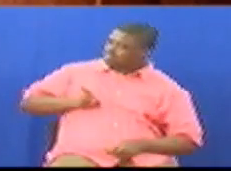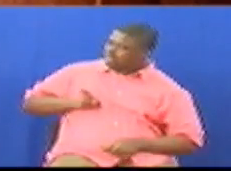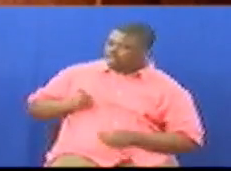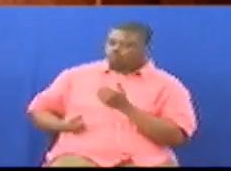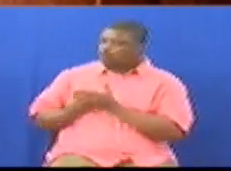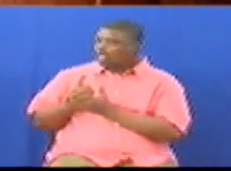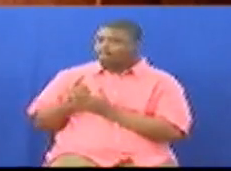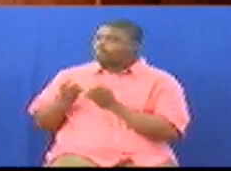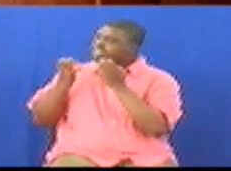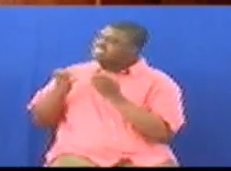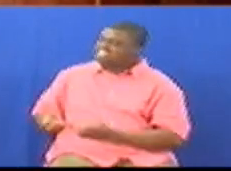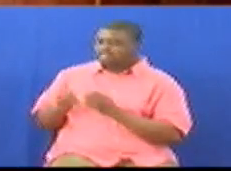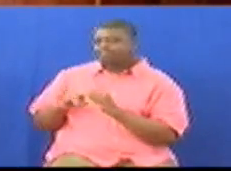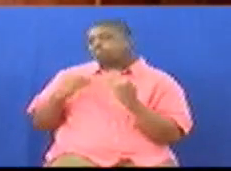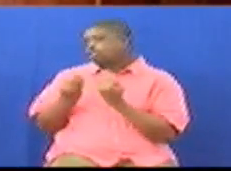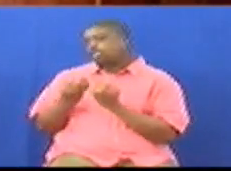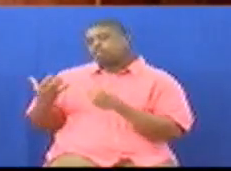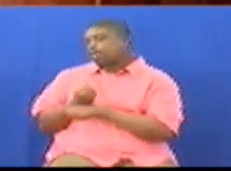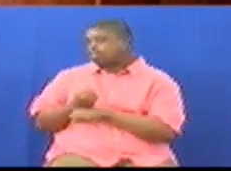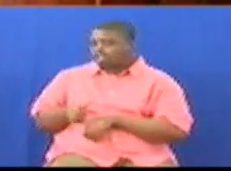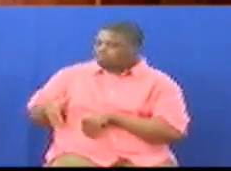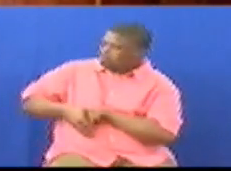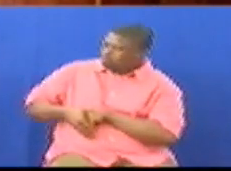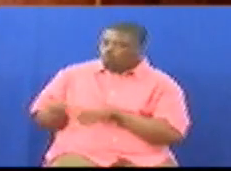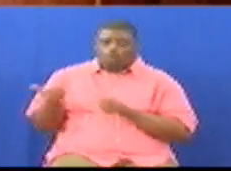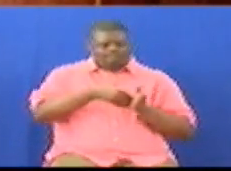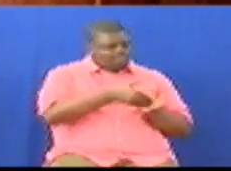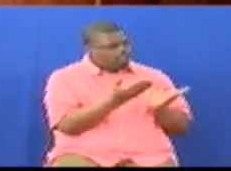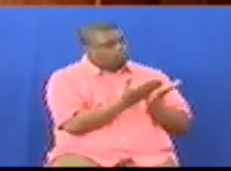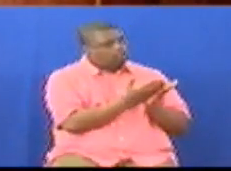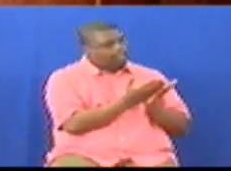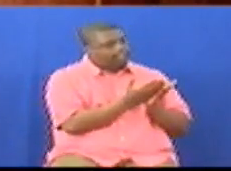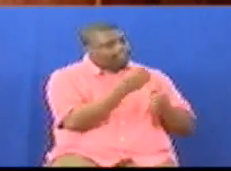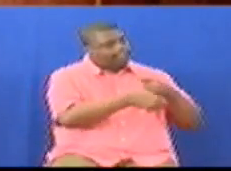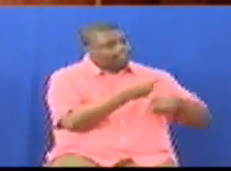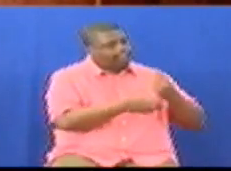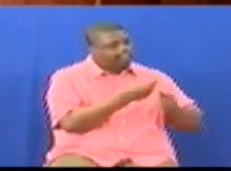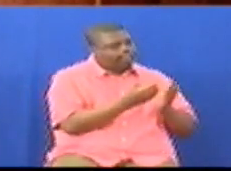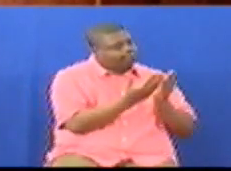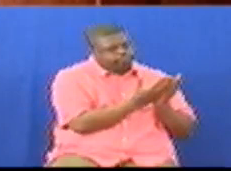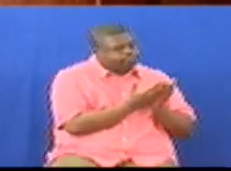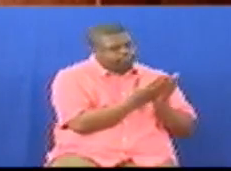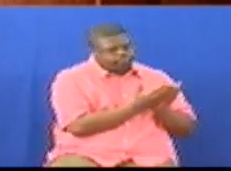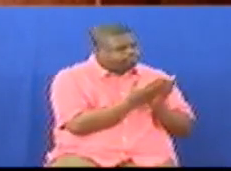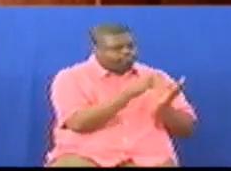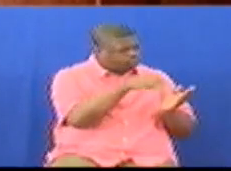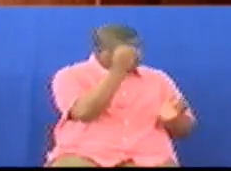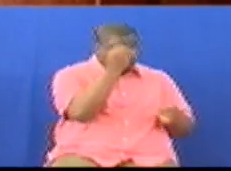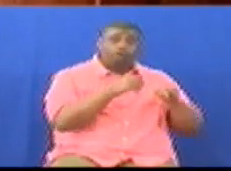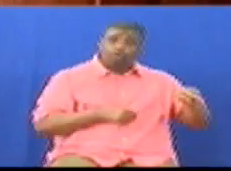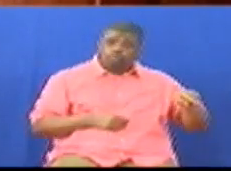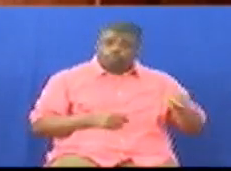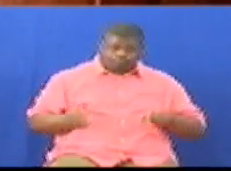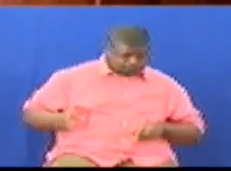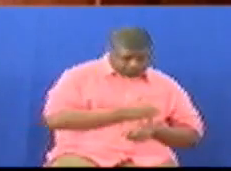maskini kwa taulo za kike ili waweze kuhudhuria masomo bila matatizo. Kamati inapongeza kazi nzuri inayotekelezwa na wakala barabara